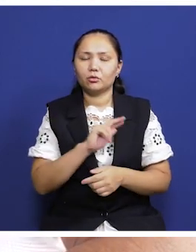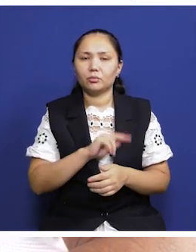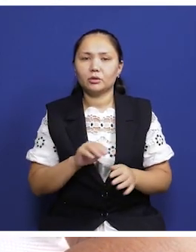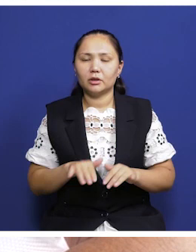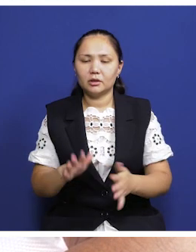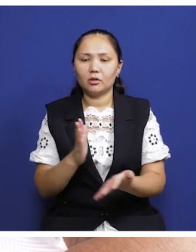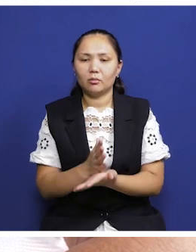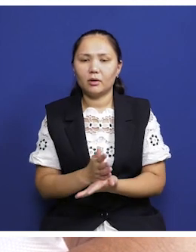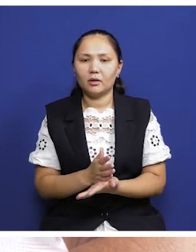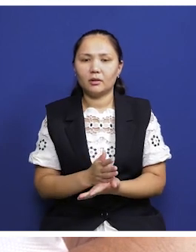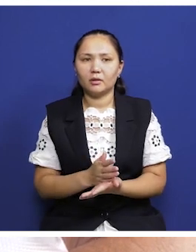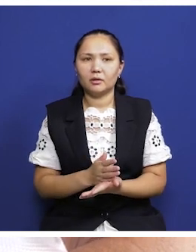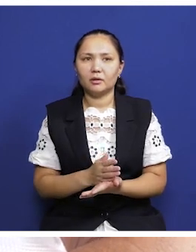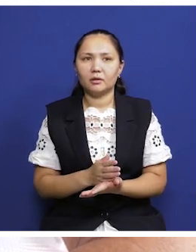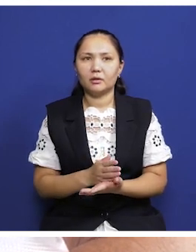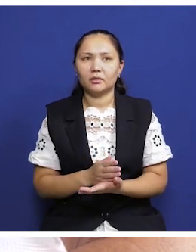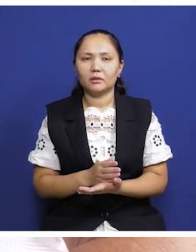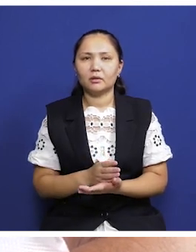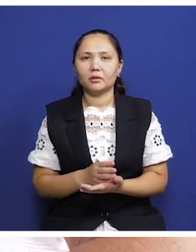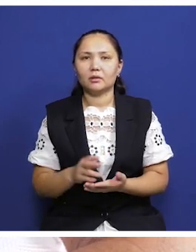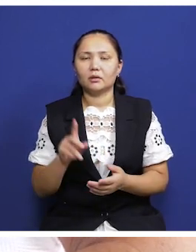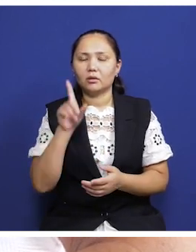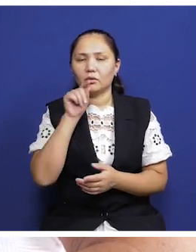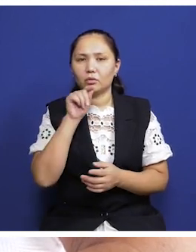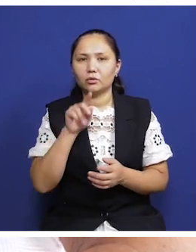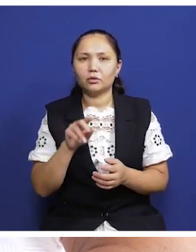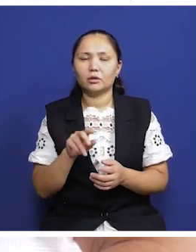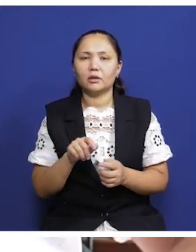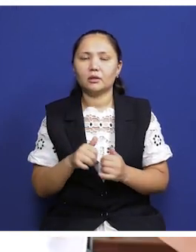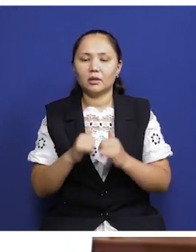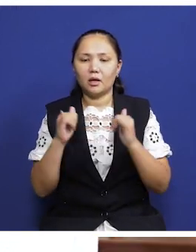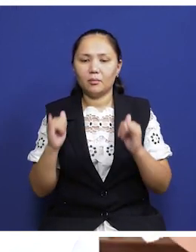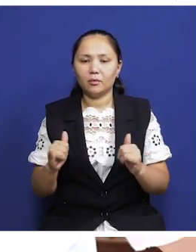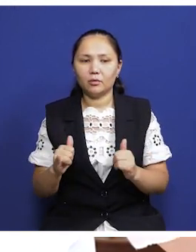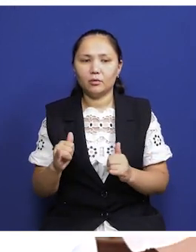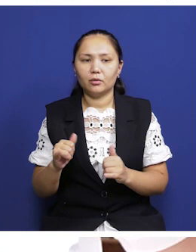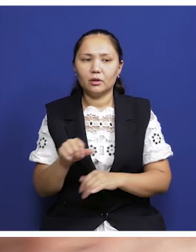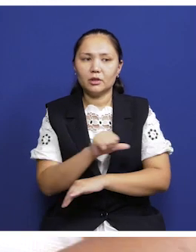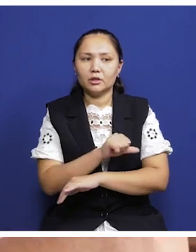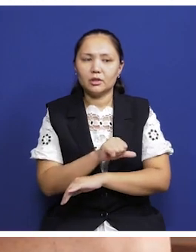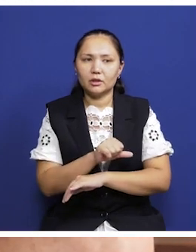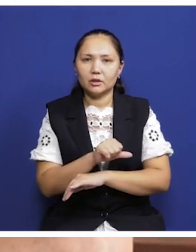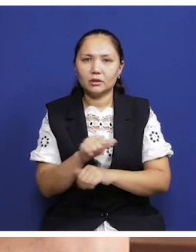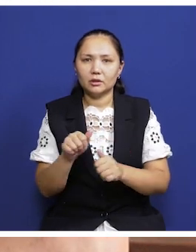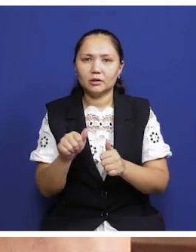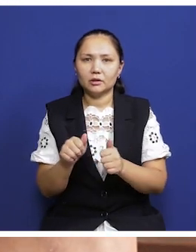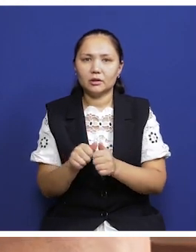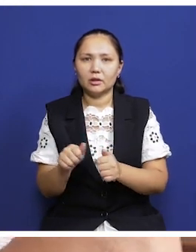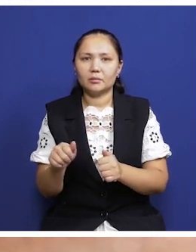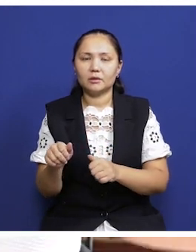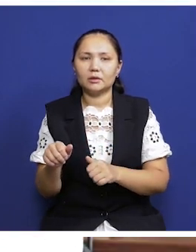Осы мынау арабтардың құс өсіру өте біздің жаңағы шекарамызда, біз елді мекен жақын